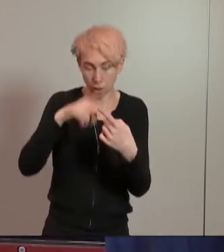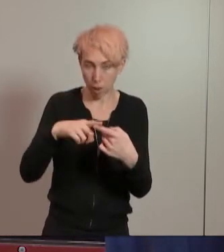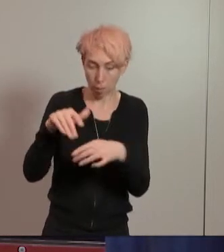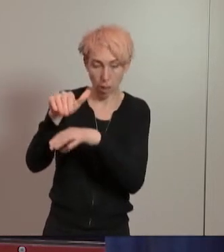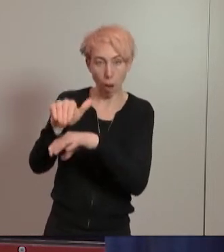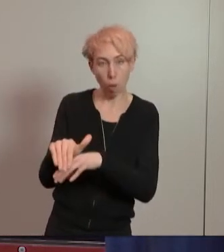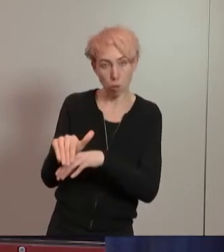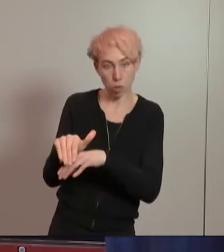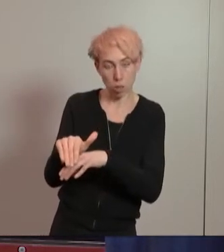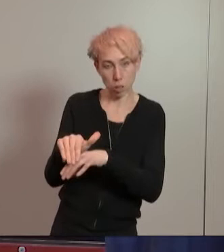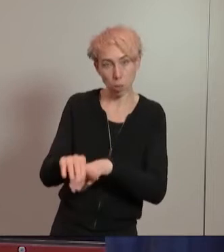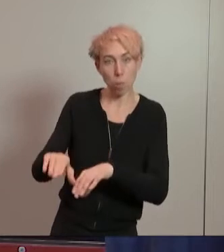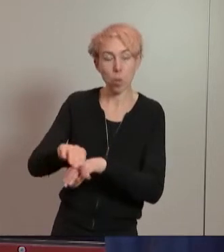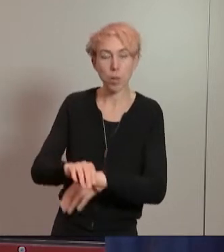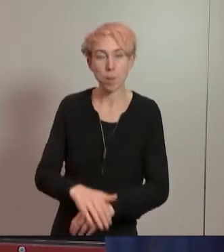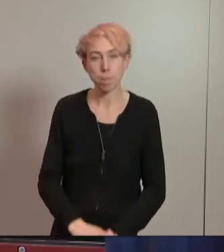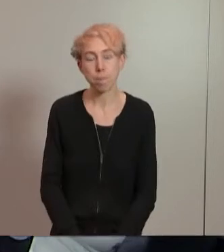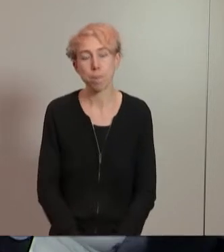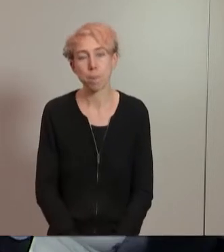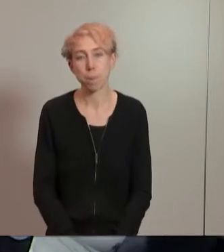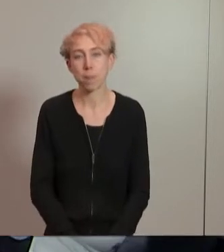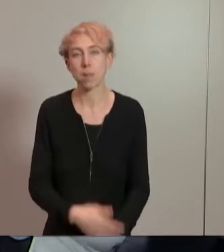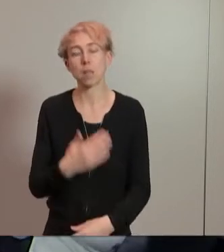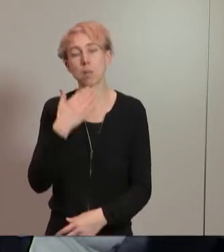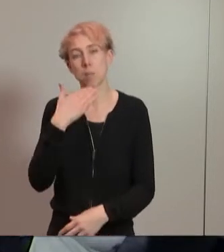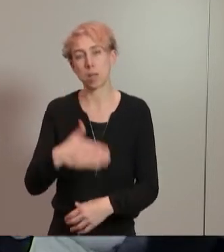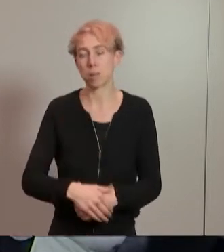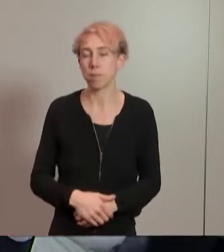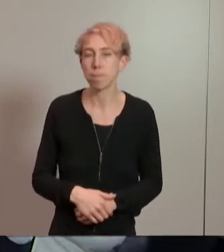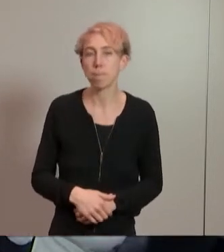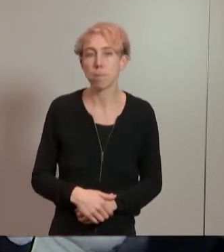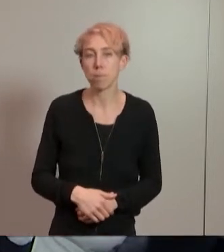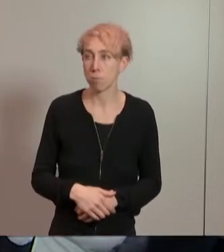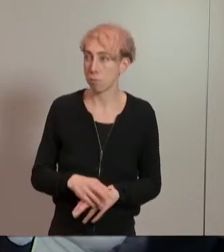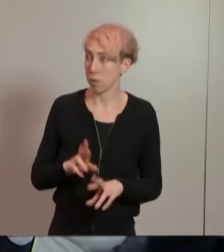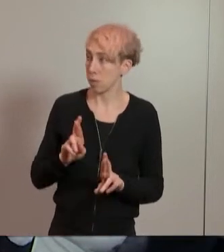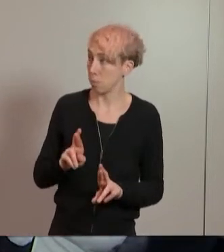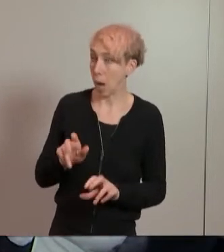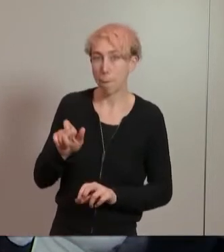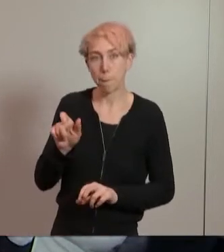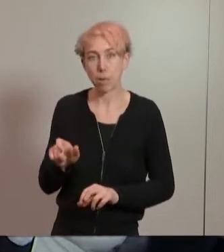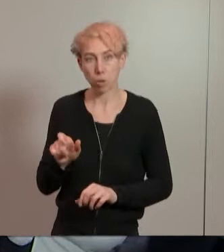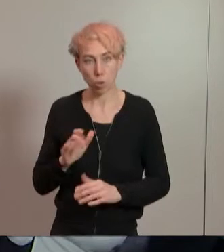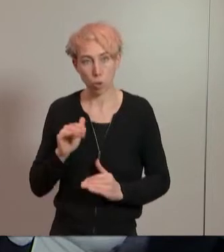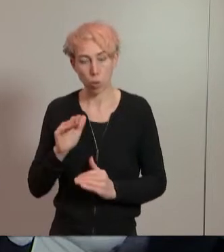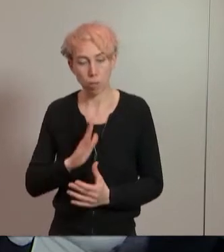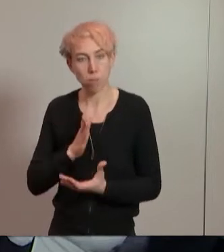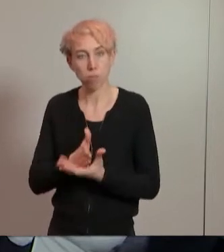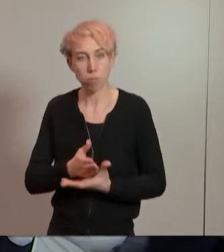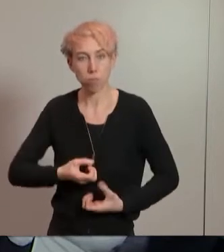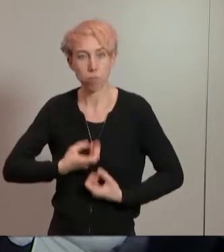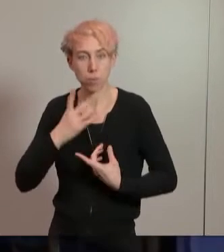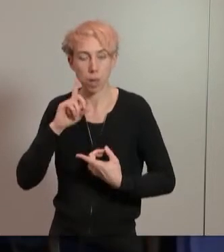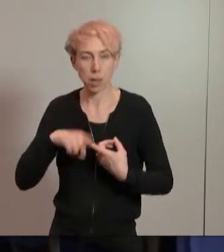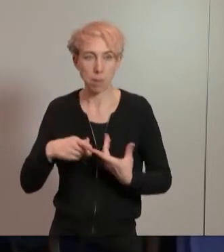protection sociale complémentaire. Merci. Y a-t-il, j'espère, une intervention sur cette